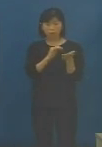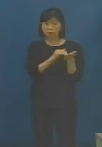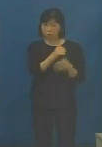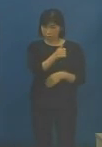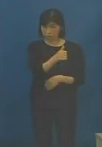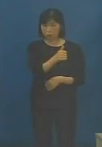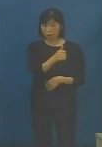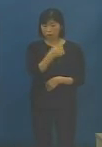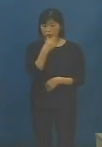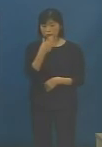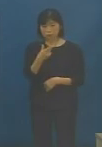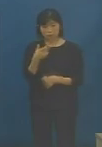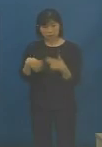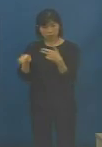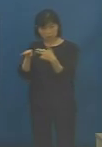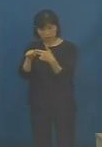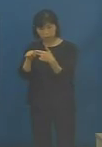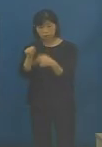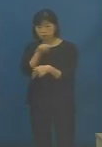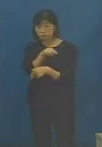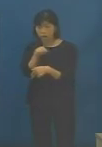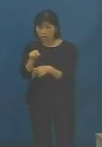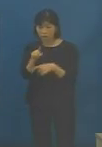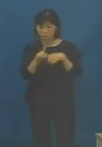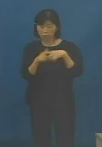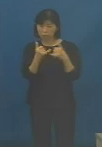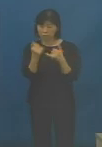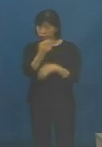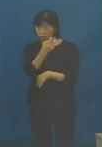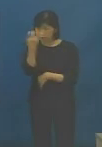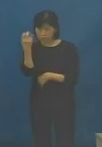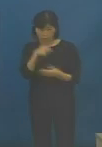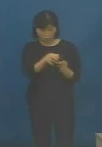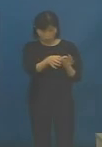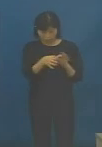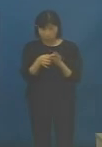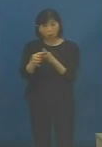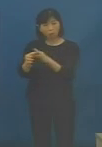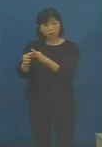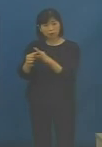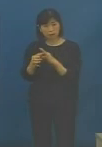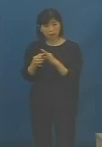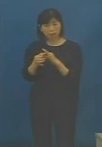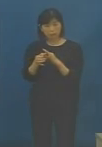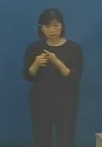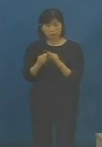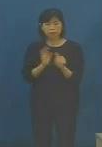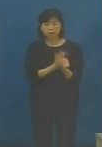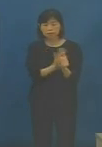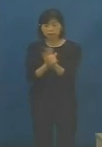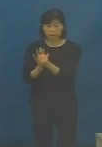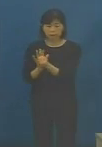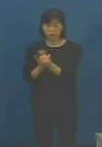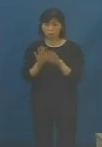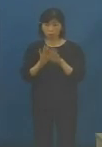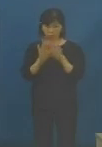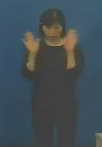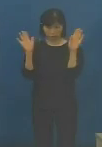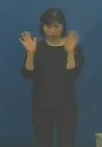だとか福祉施設の方から陽性者の発生のご連絡をいただき、支援に入らさせていただく